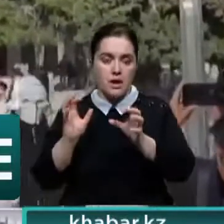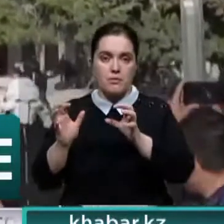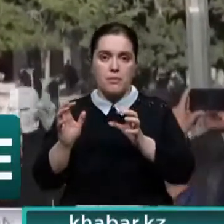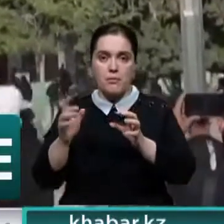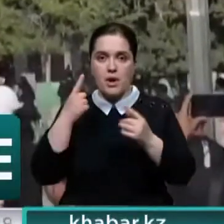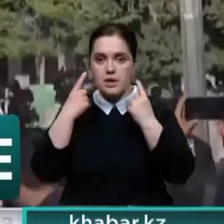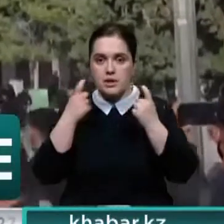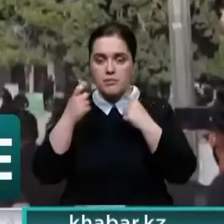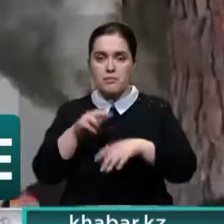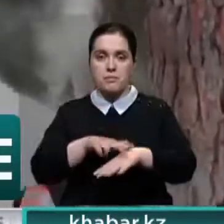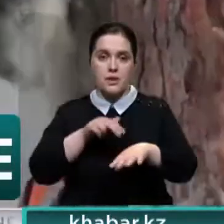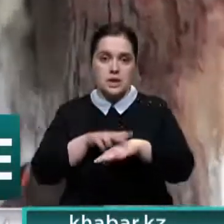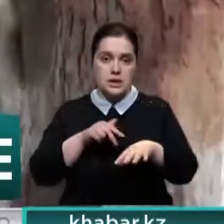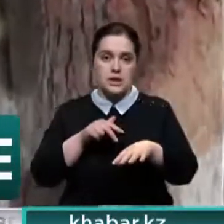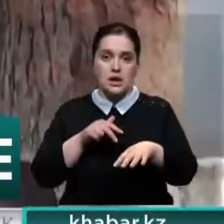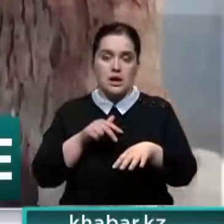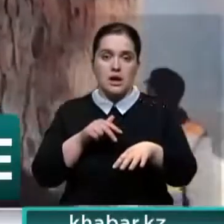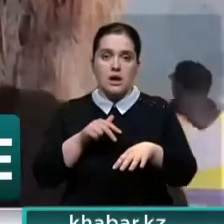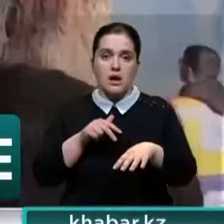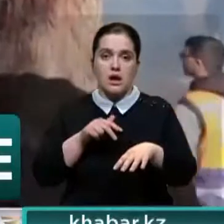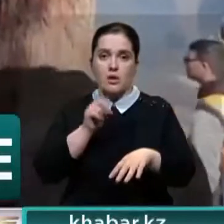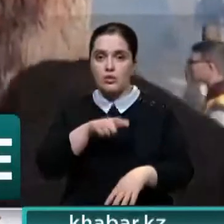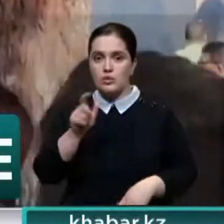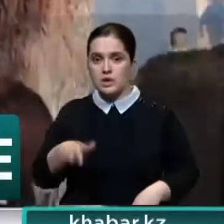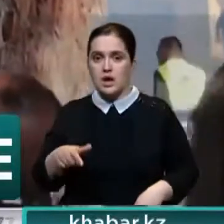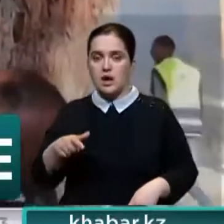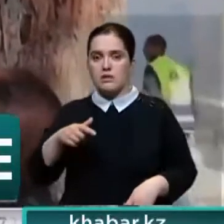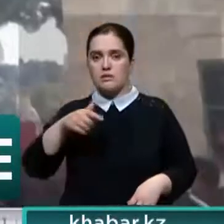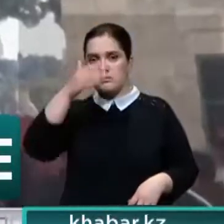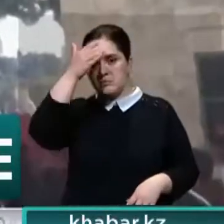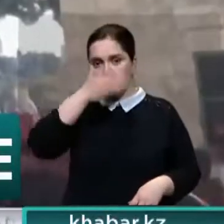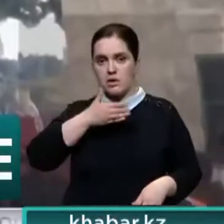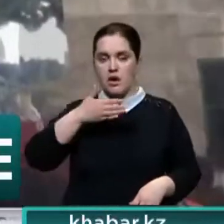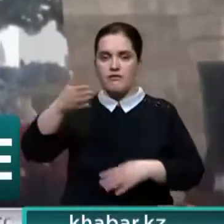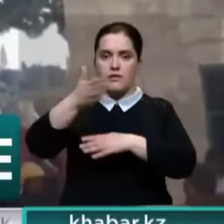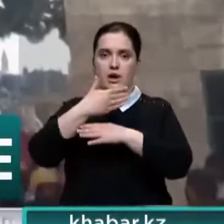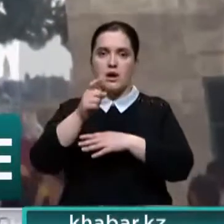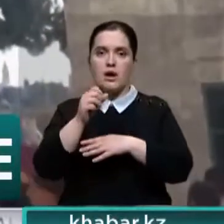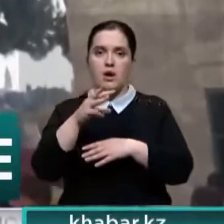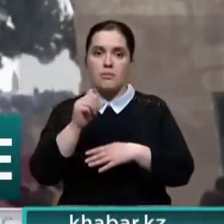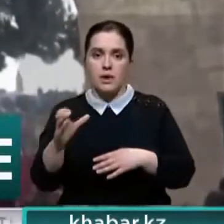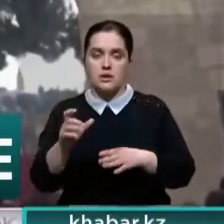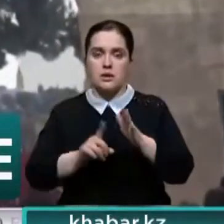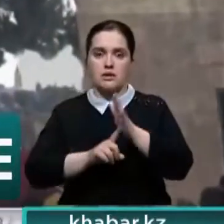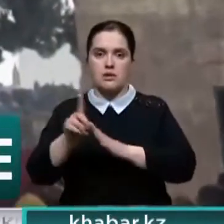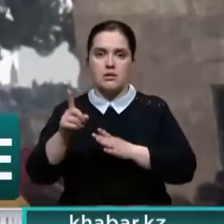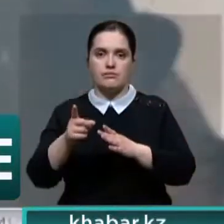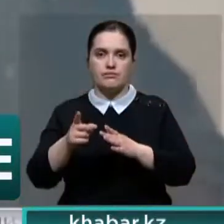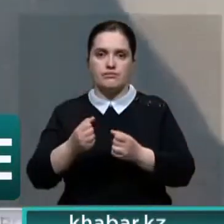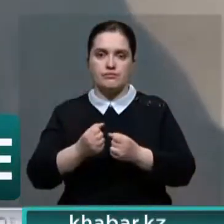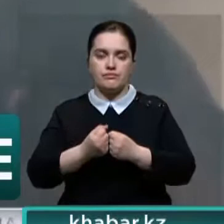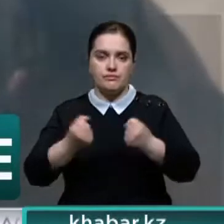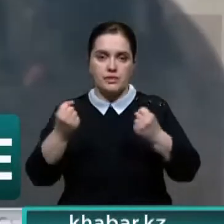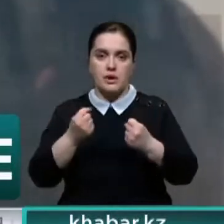правопорядка камнями. И вот по сообщению полицейских, сотни людей, а некоторые из них с закрытыми лицами и флагами Хамас, стали запускать пиротехнику. Ситуация